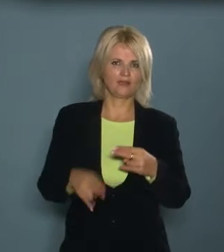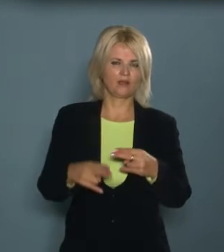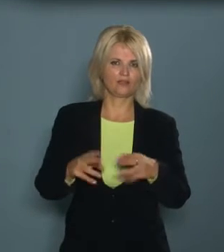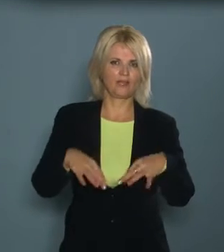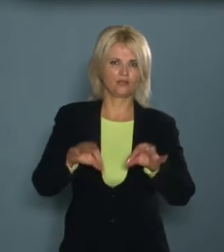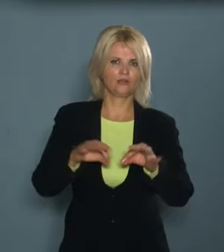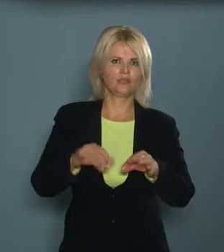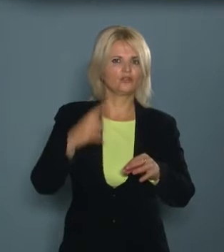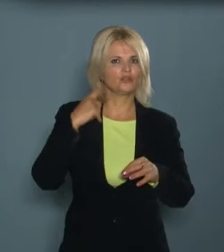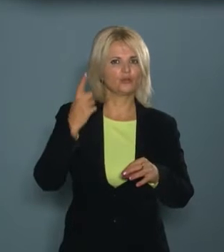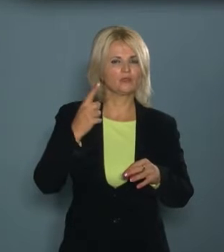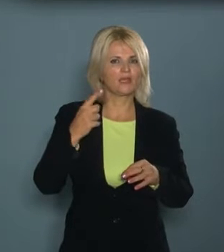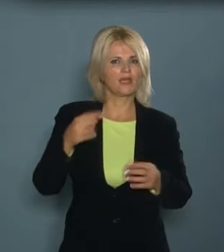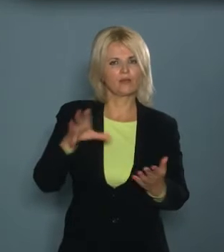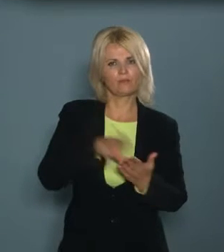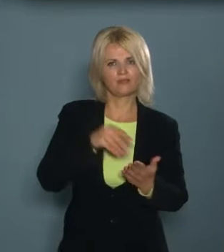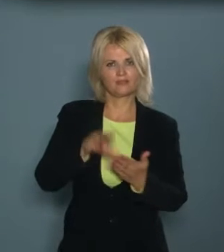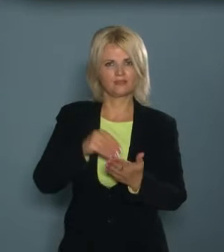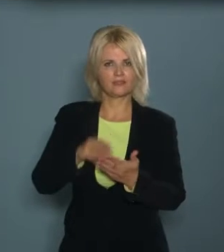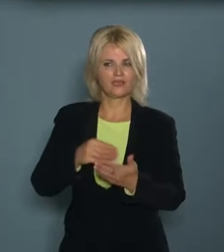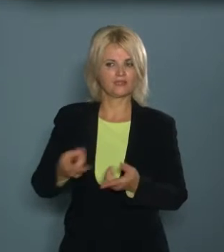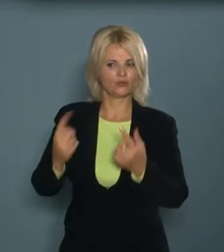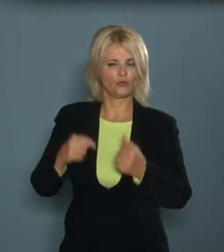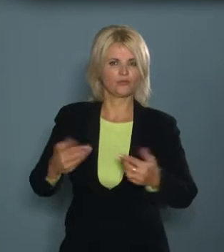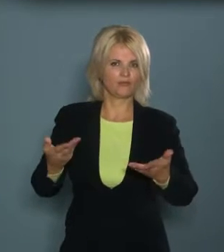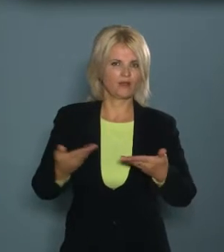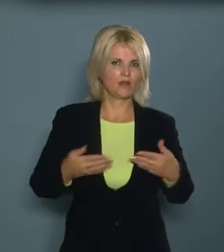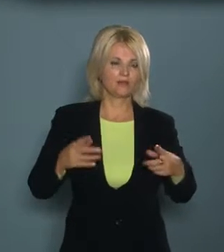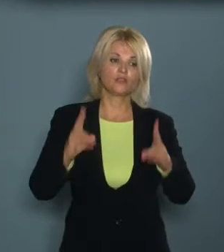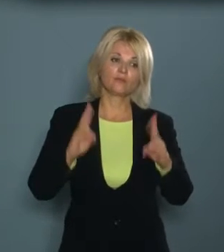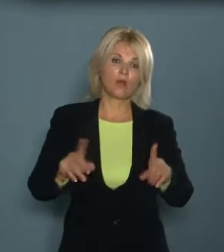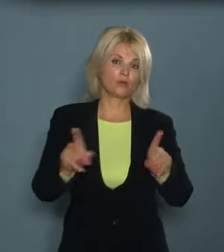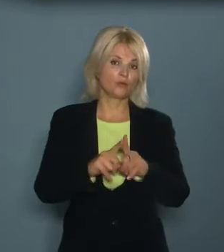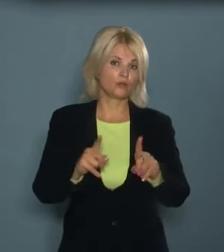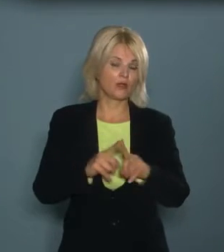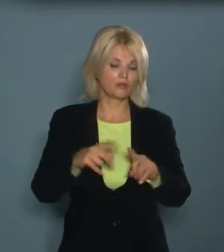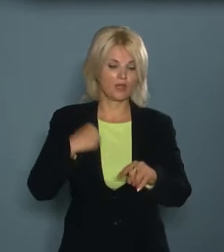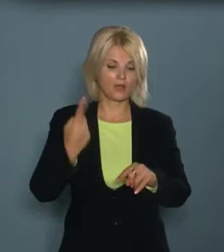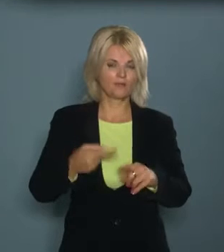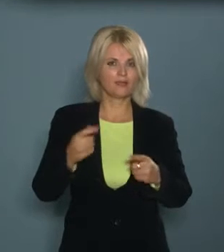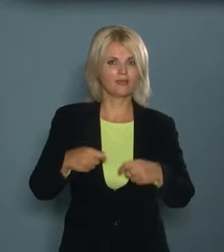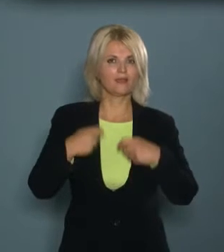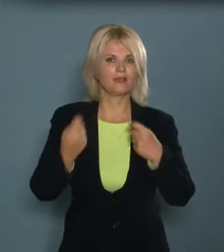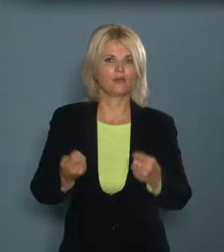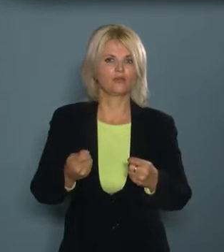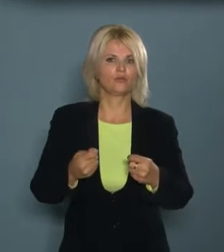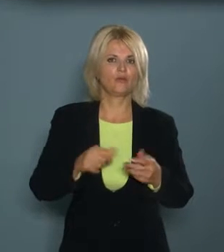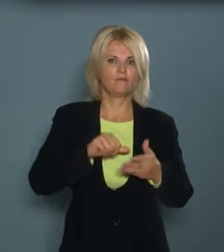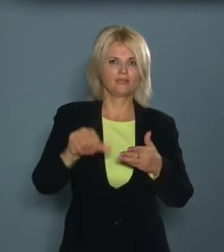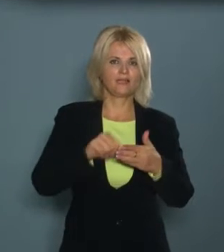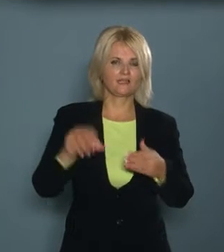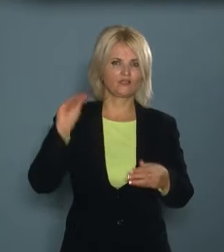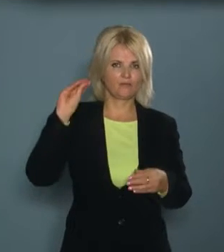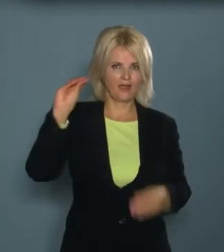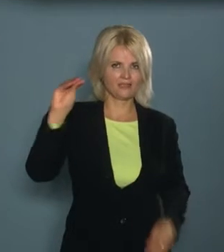végrehajtásra az ügyet, és akkor ők tudják beszedni, és tőlük kapjuk meg. Aztán van olyan, aminél mi adjuk ki a fizetési